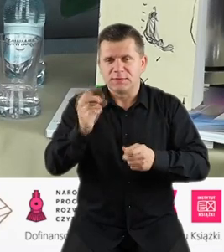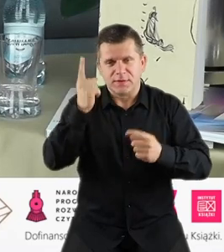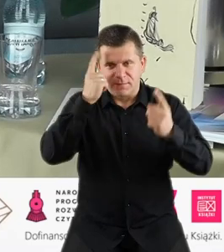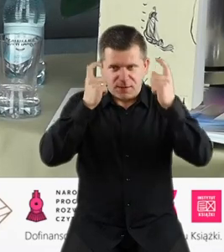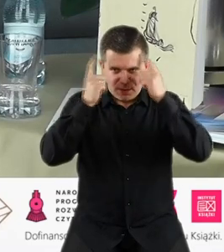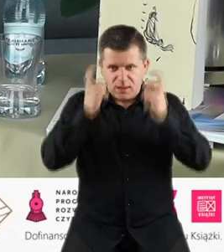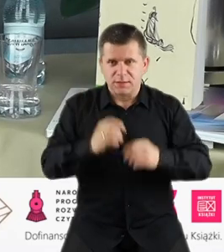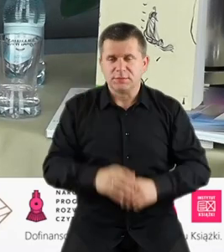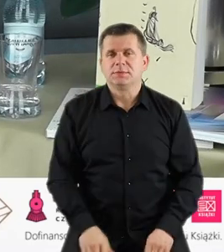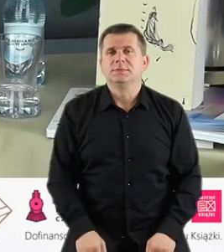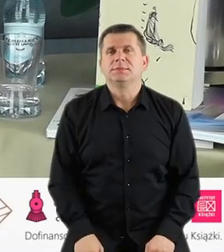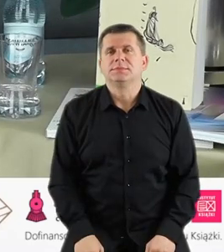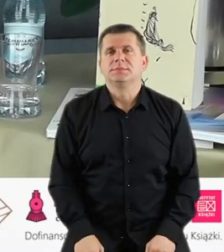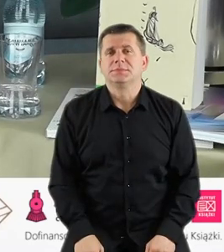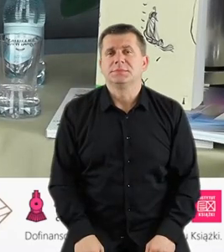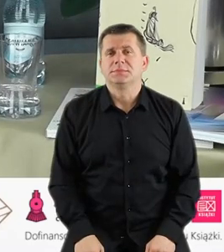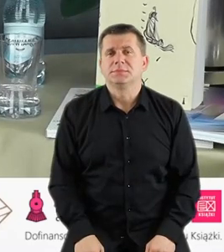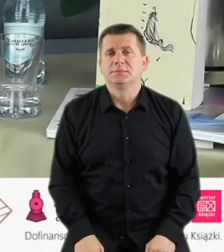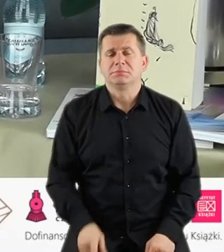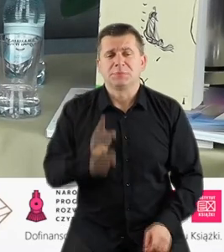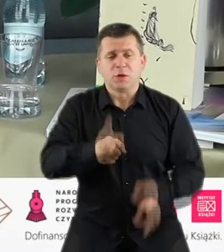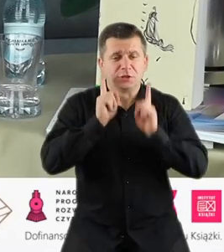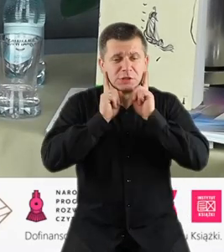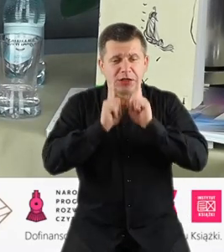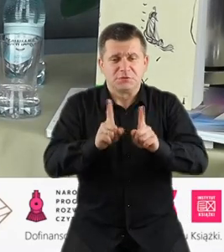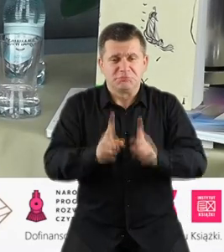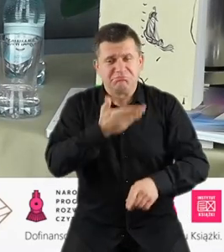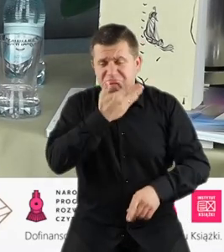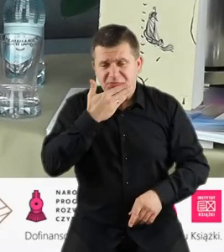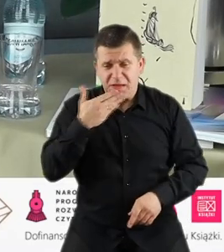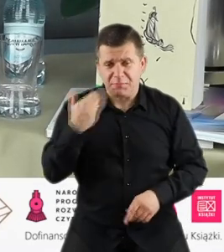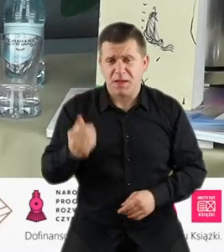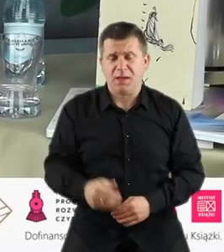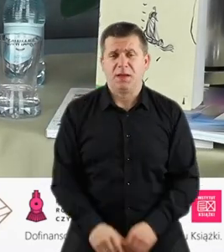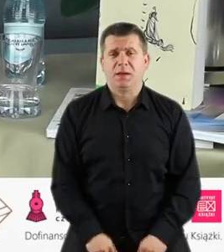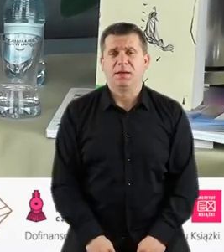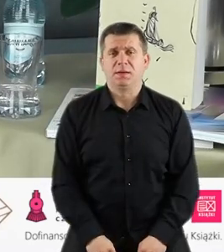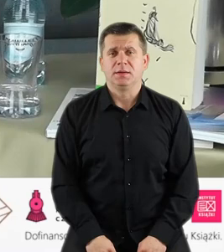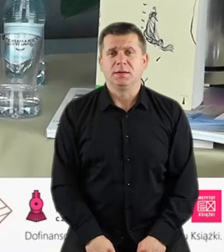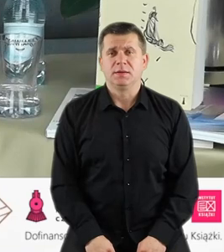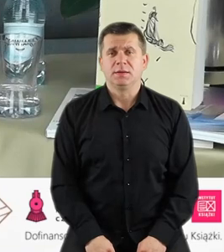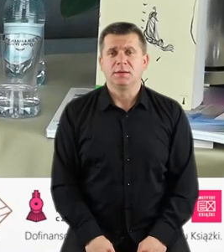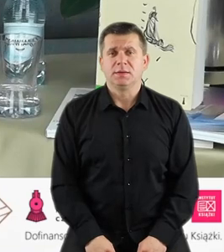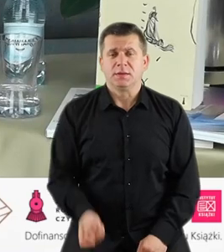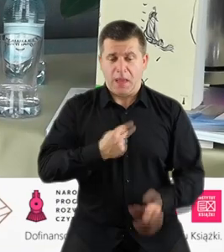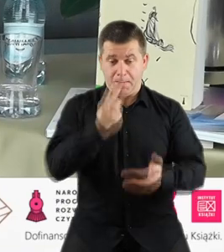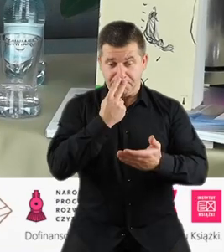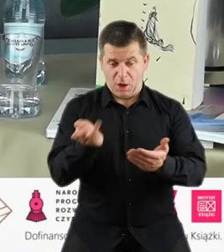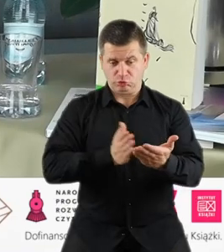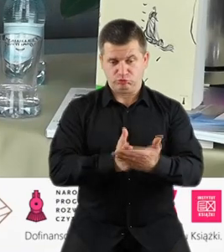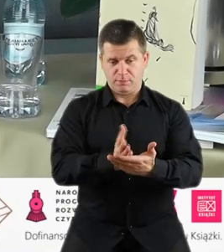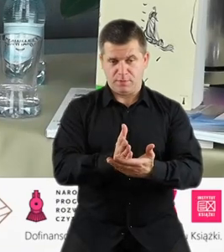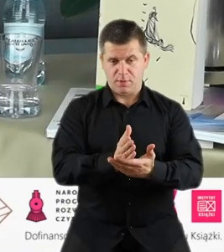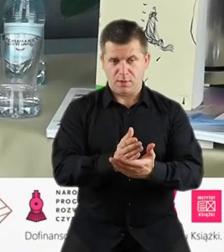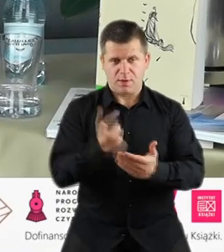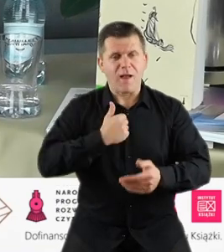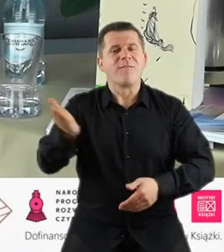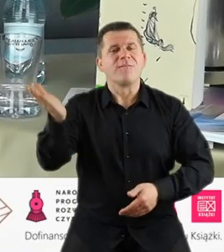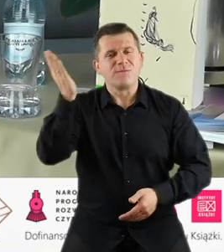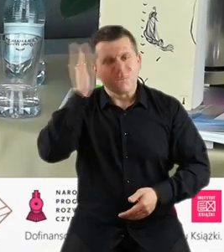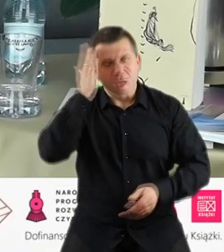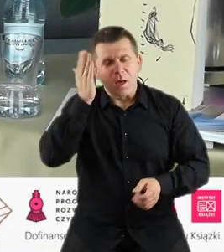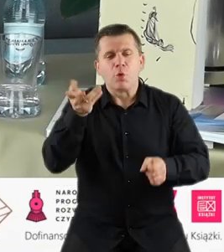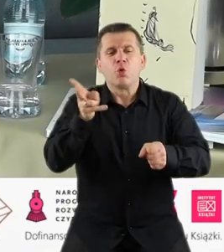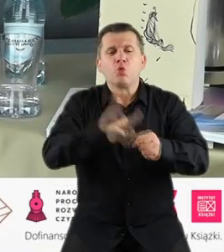rzeczywistości, tak, której tak naprawdę nie ma. No nie, no nie ma. Jak nie ja ma. Patrzę na mapę, to wiem,